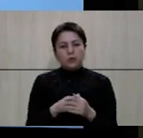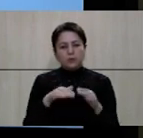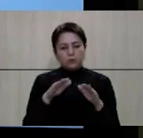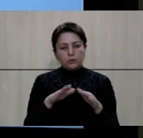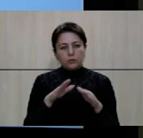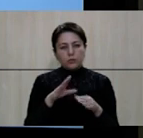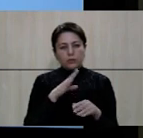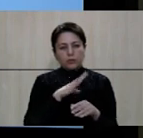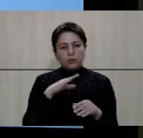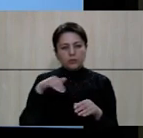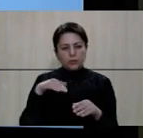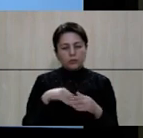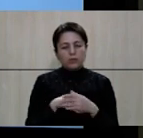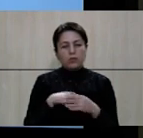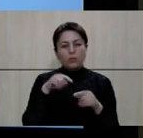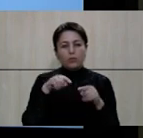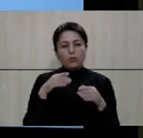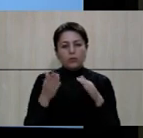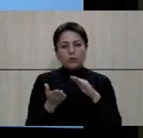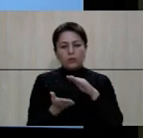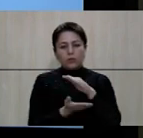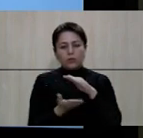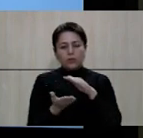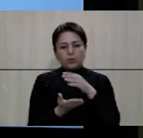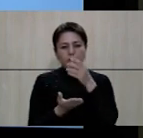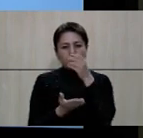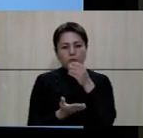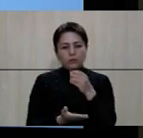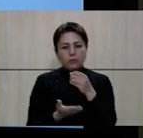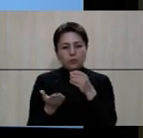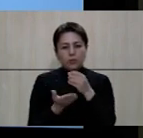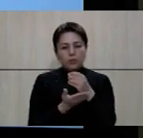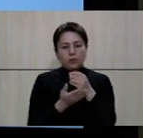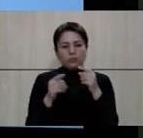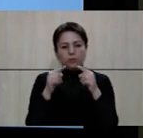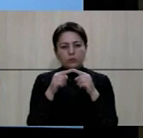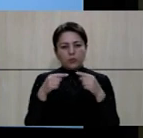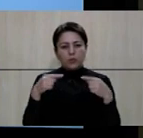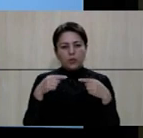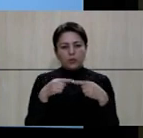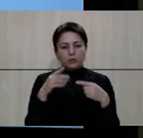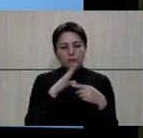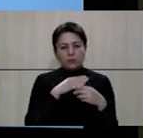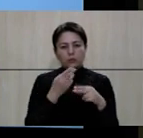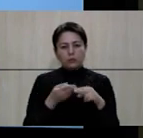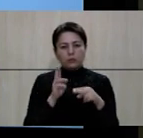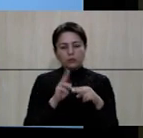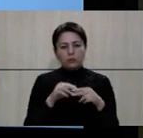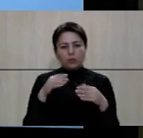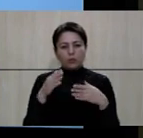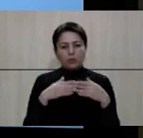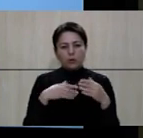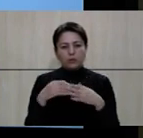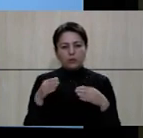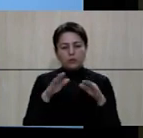Joylashtirib oldik va uning tagiga, demak, burchaklari aniq ma'lum bo'lish uchun qog'ozni joylashtirdik. Ana endi